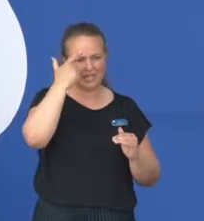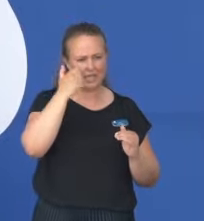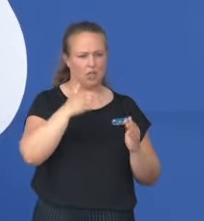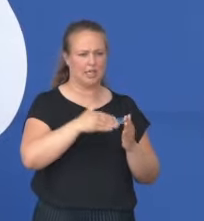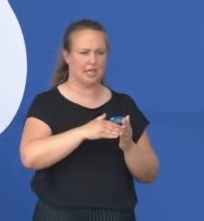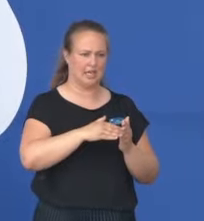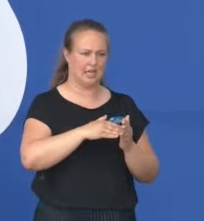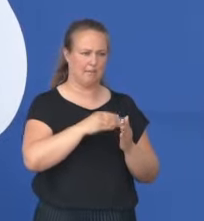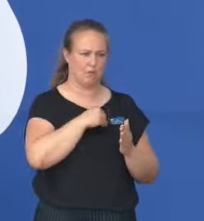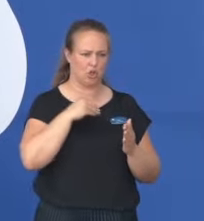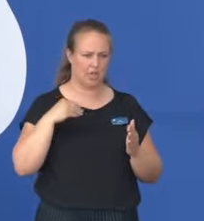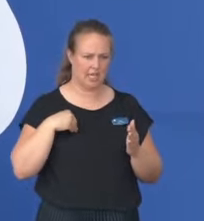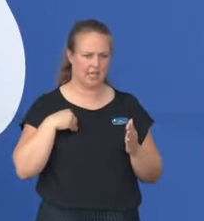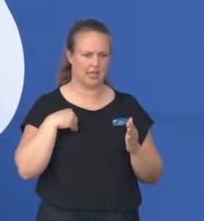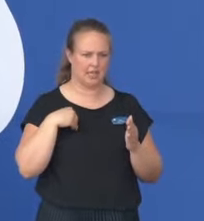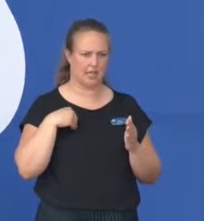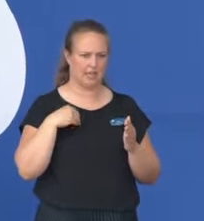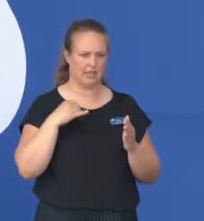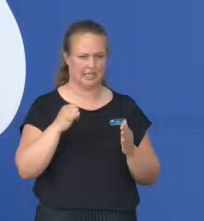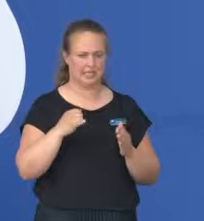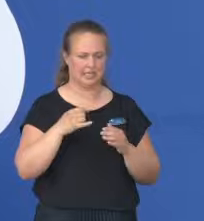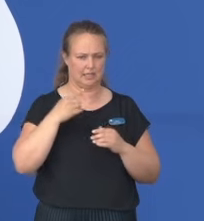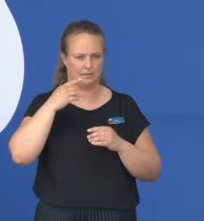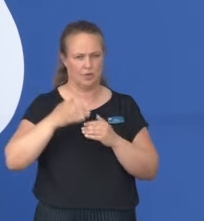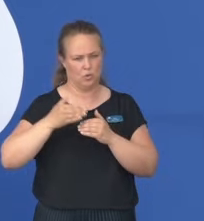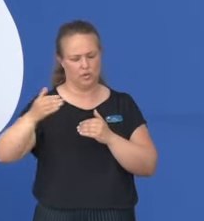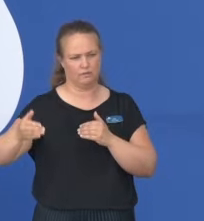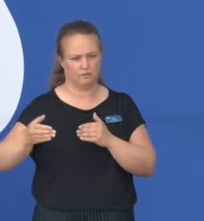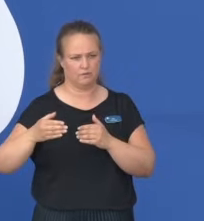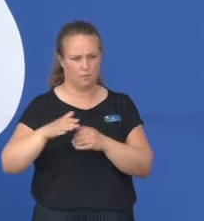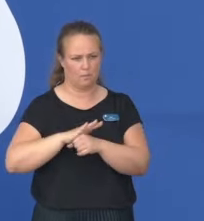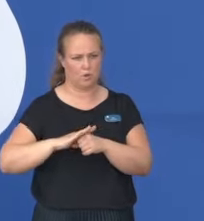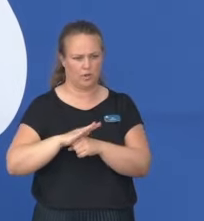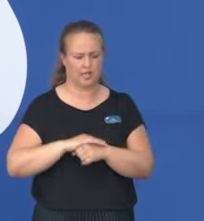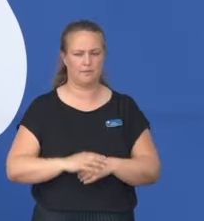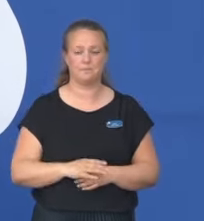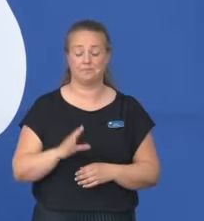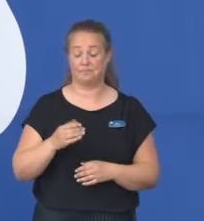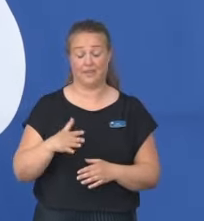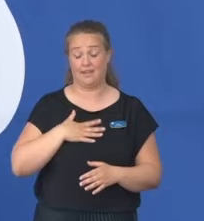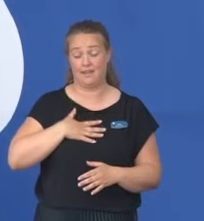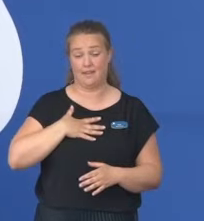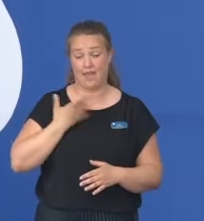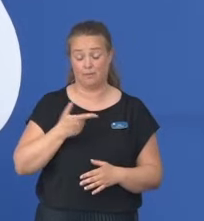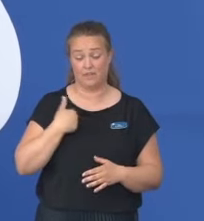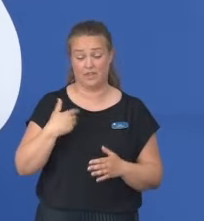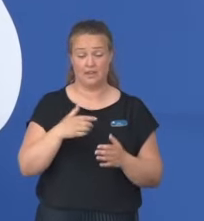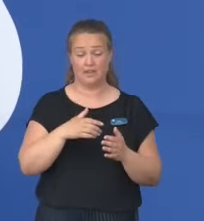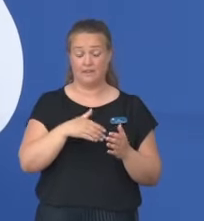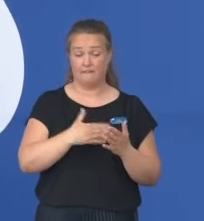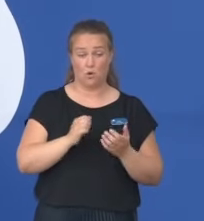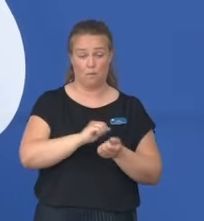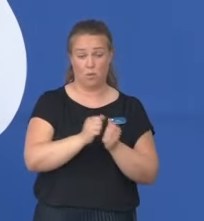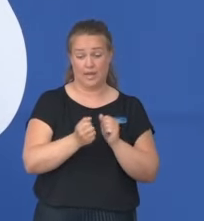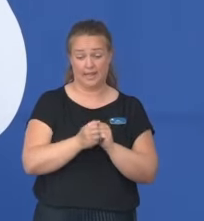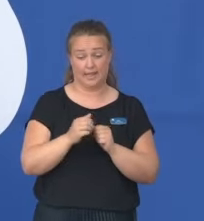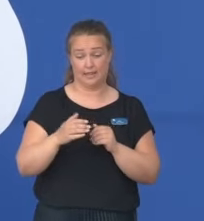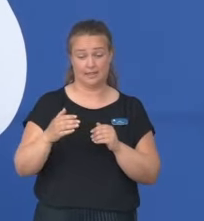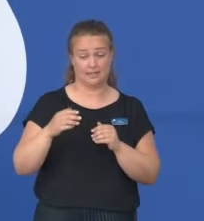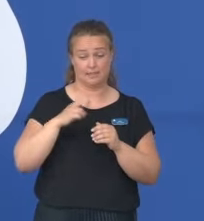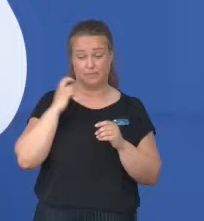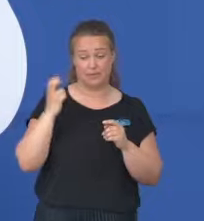i utanförskapsområden. Nej, men det är ju helt förskräckligt. Alltså, vi från politiskt håll har ju misslyckats något ofantligt Och det är